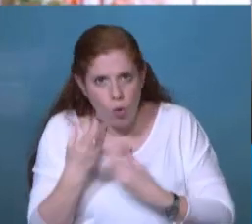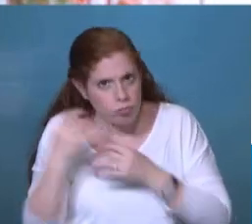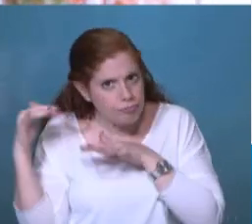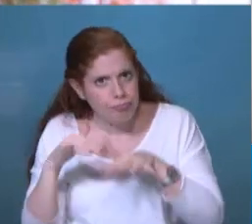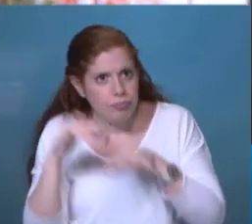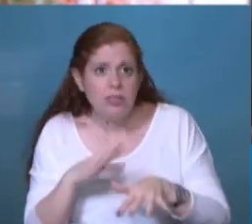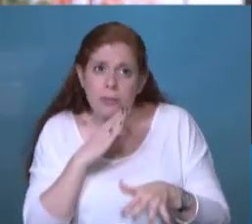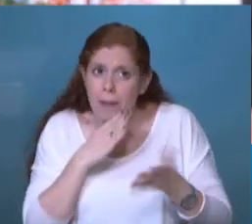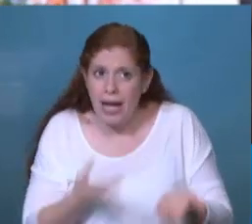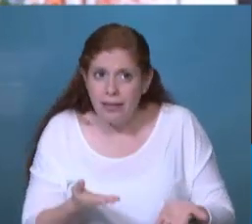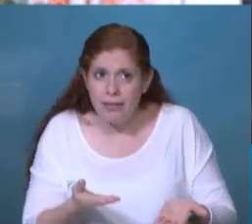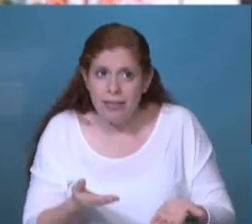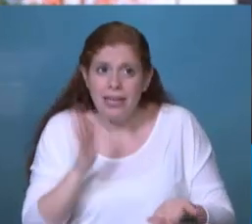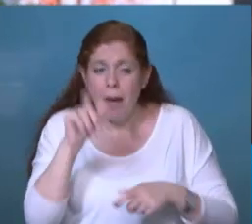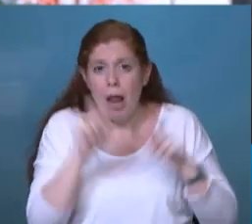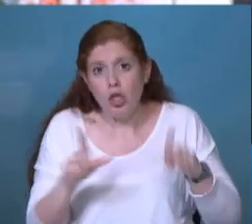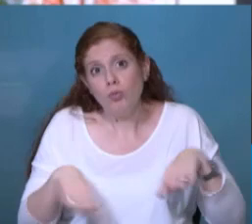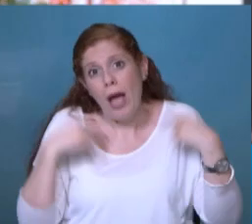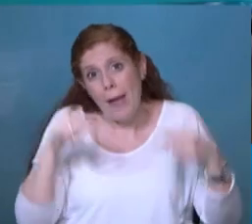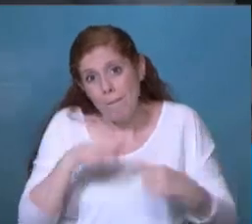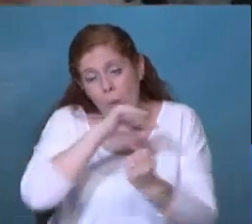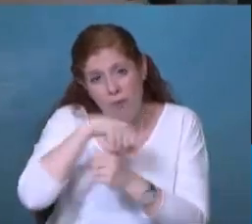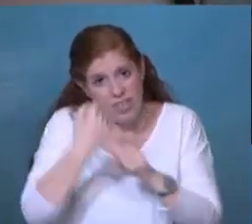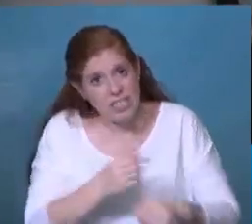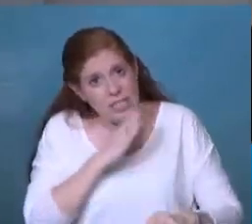problema. anche per la gente che ci vive qua a Venezia.